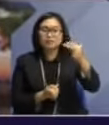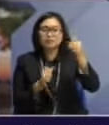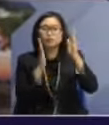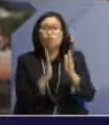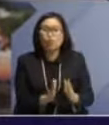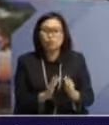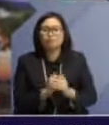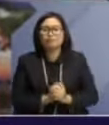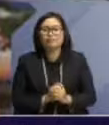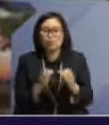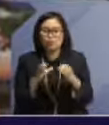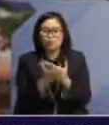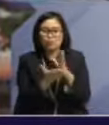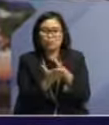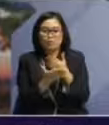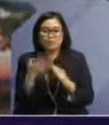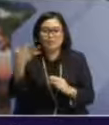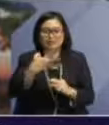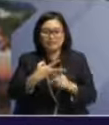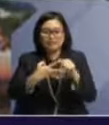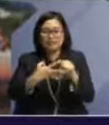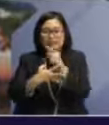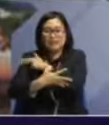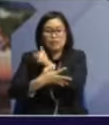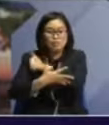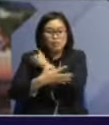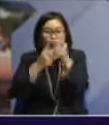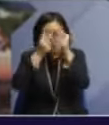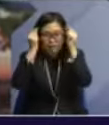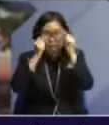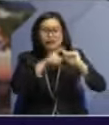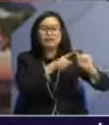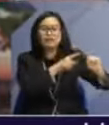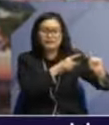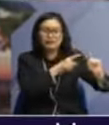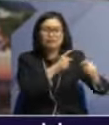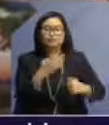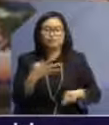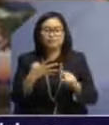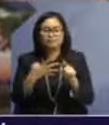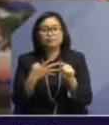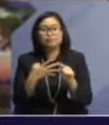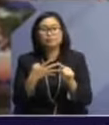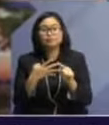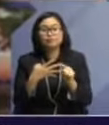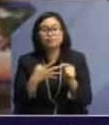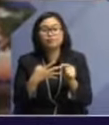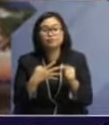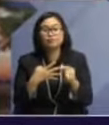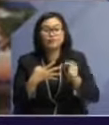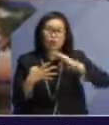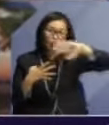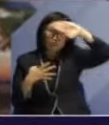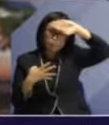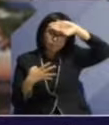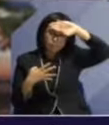133,608 คนใน4กลุ่มเป้าหมายนะคะได้แก่บุคลากรทางการแพทย์และสาธารณสุขทั้งภาครัฐและเอกชนบุคคลที่มีโร